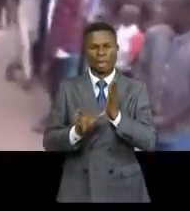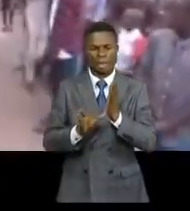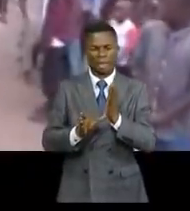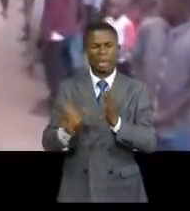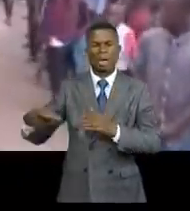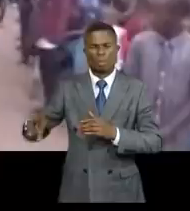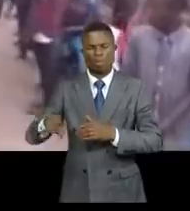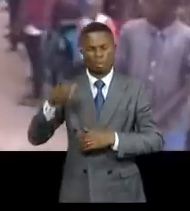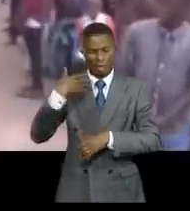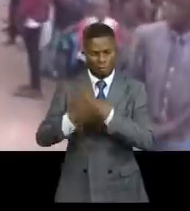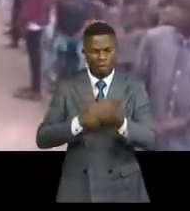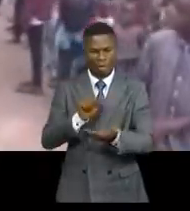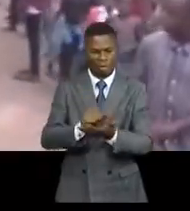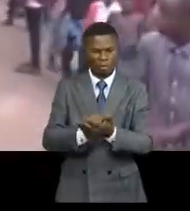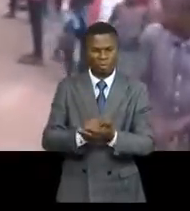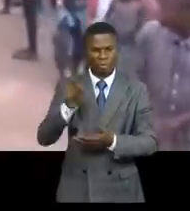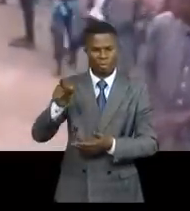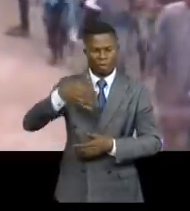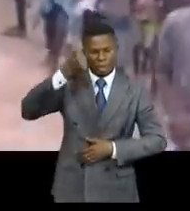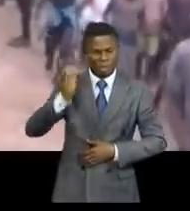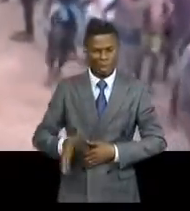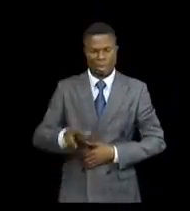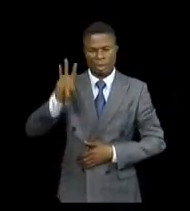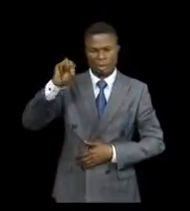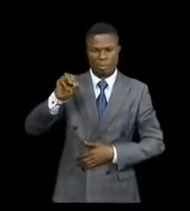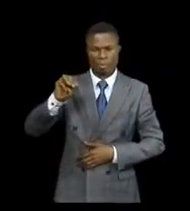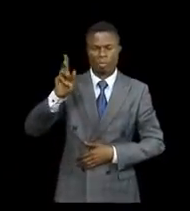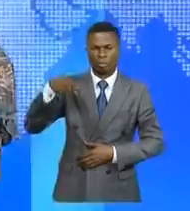provincial du Maïndoumbé, patronné par l'ingénieur Mputu Paul.